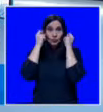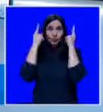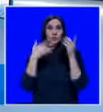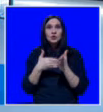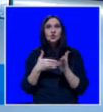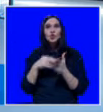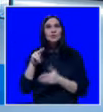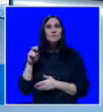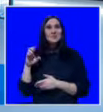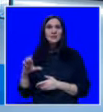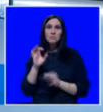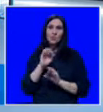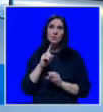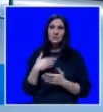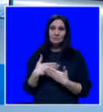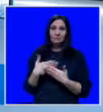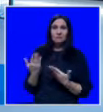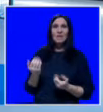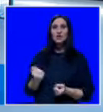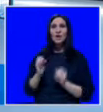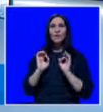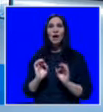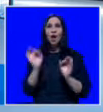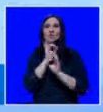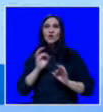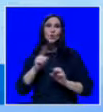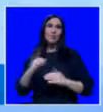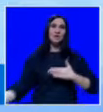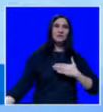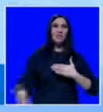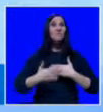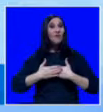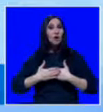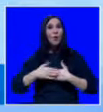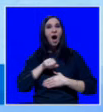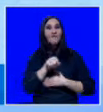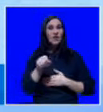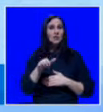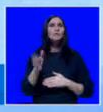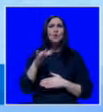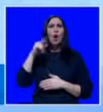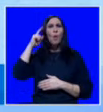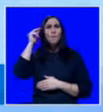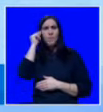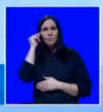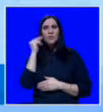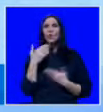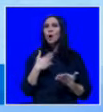защото ДПС никога не се е държала така. Тя никога не е затваряла врати. Дори ако си спомняте, когато имаше